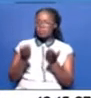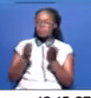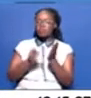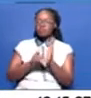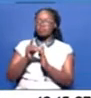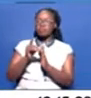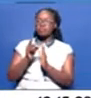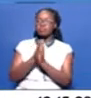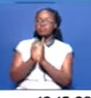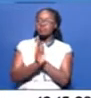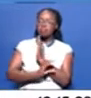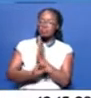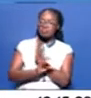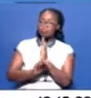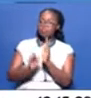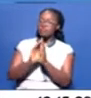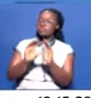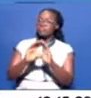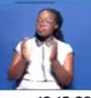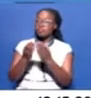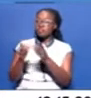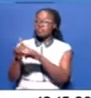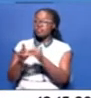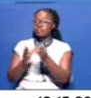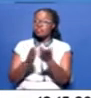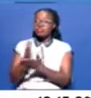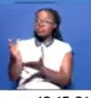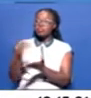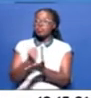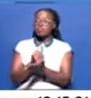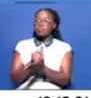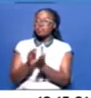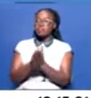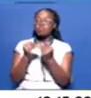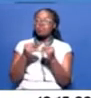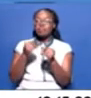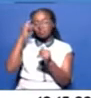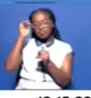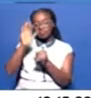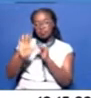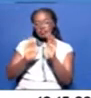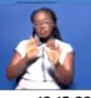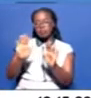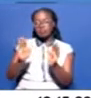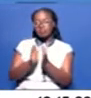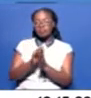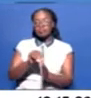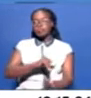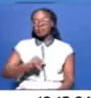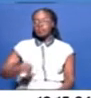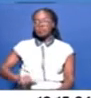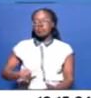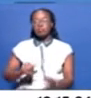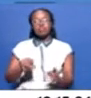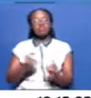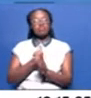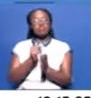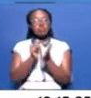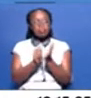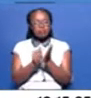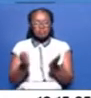jamii. Pia wana haki za kupewa ajira na kutimiza ndoto zao. China ina sera mbalimbali za